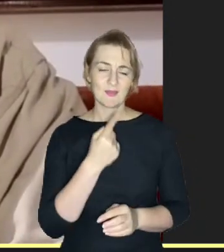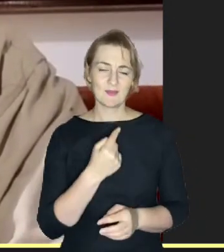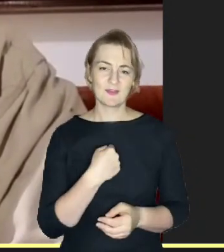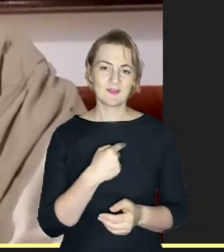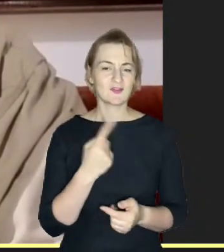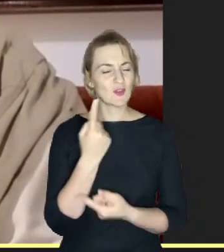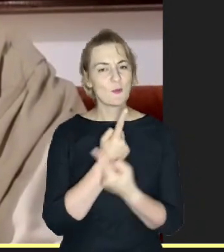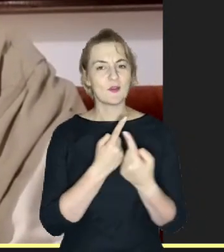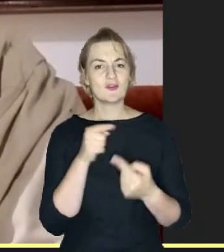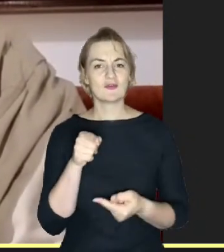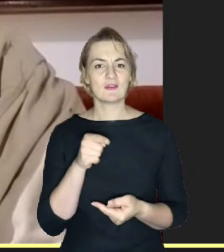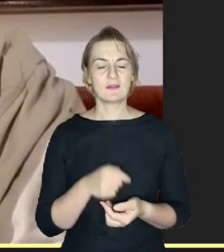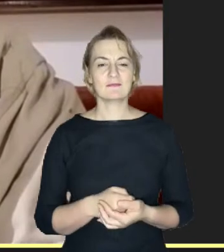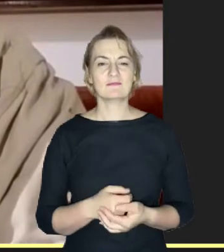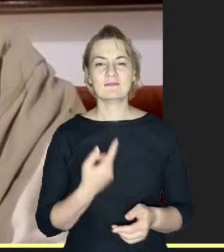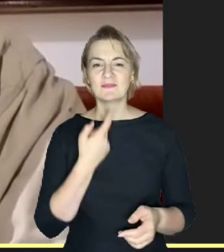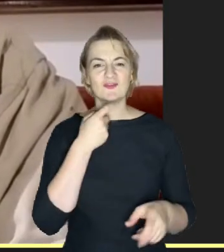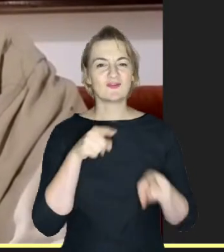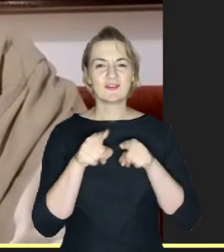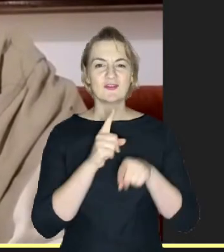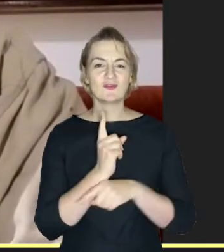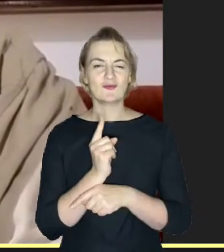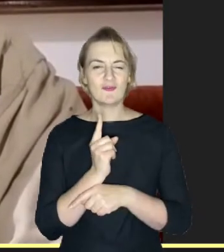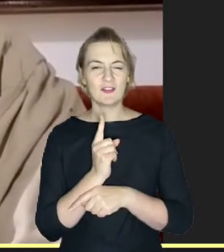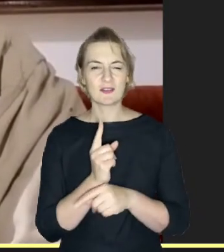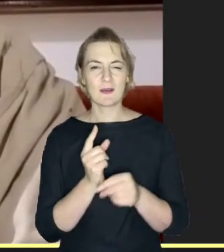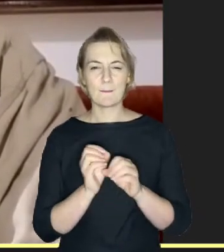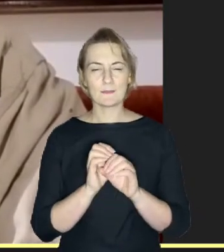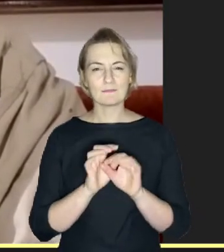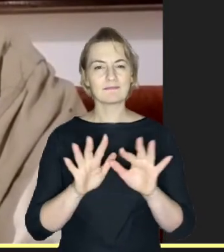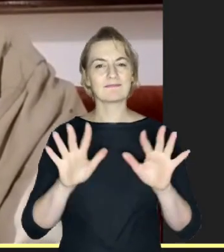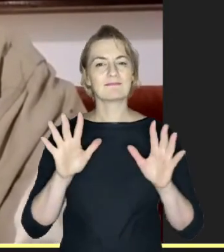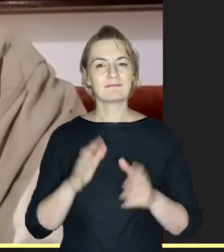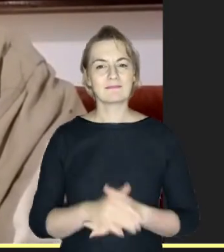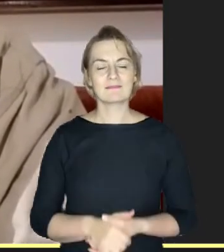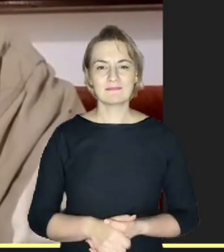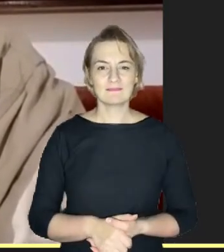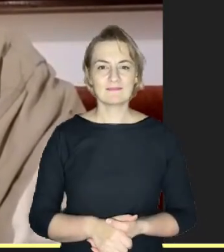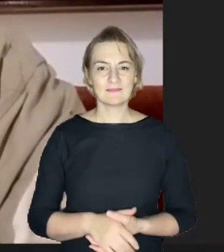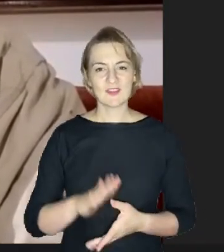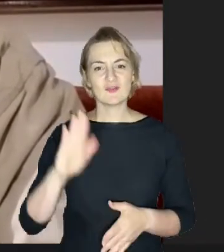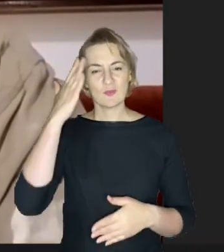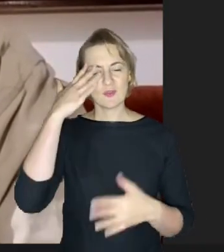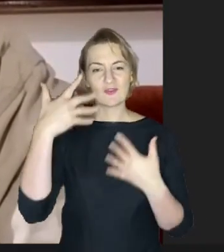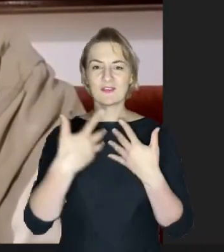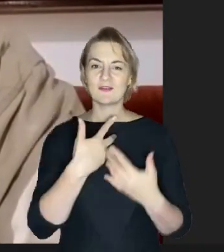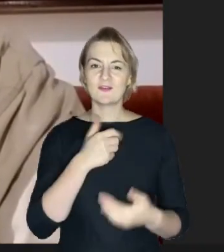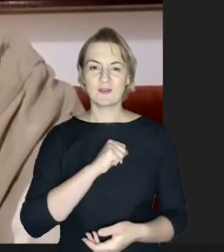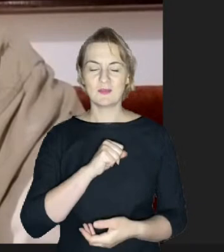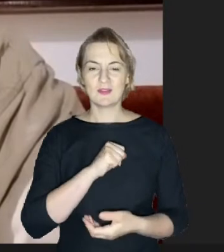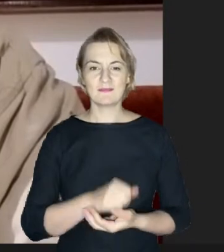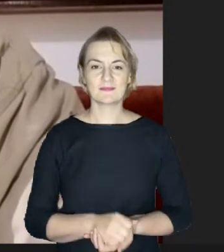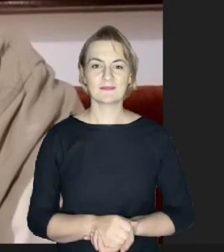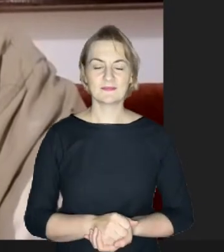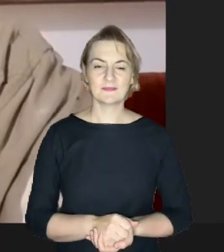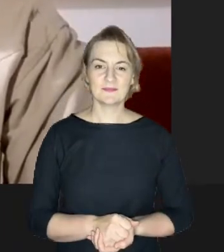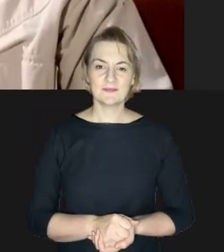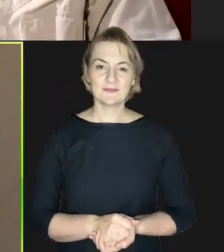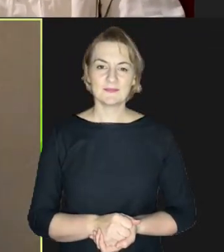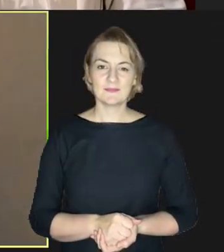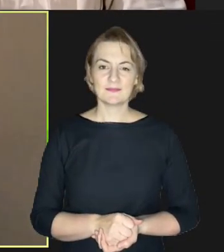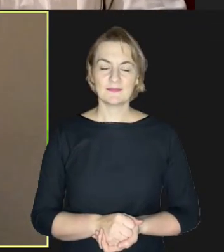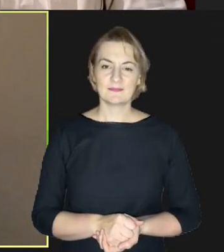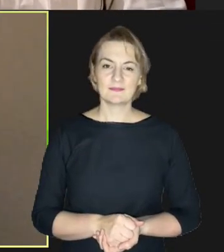wątku. Co to znaczy zapalić świecę? Co to znaczy poznać siebie w tym kontekście? No to wiesz, znowu na różnych